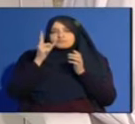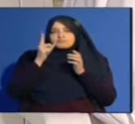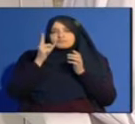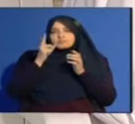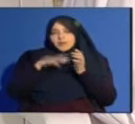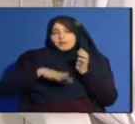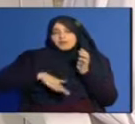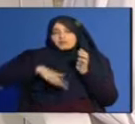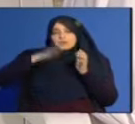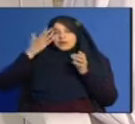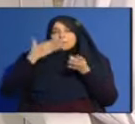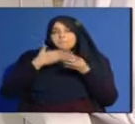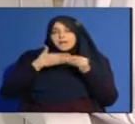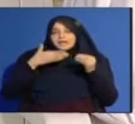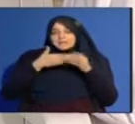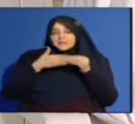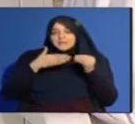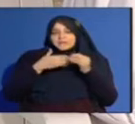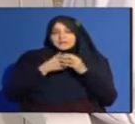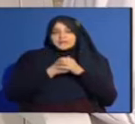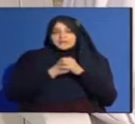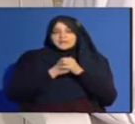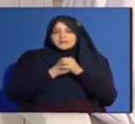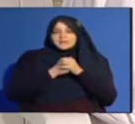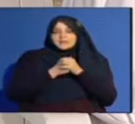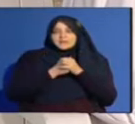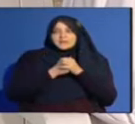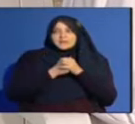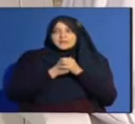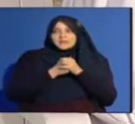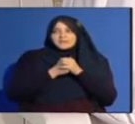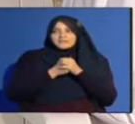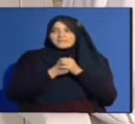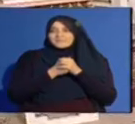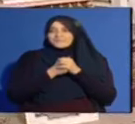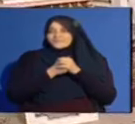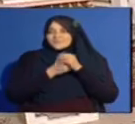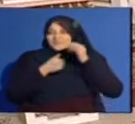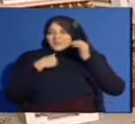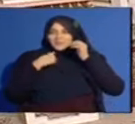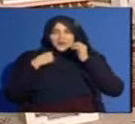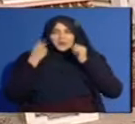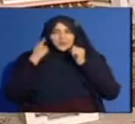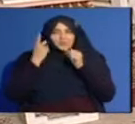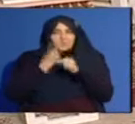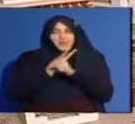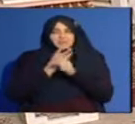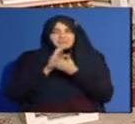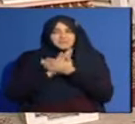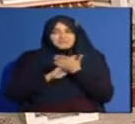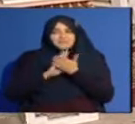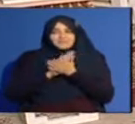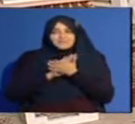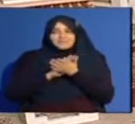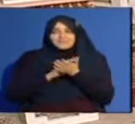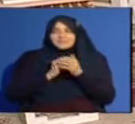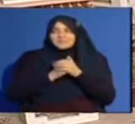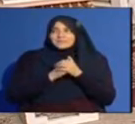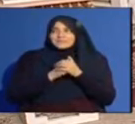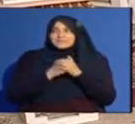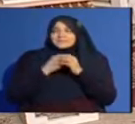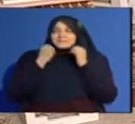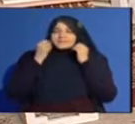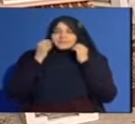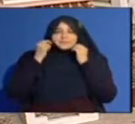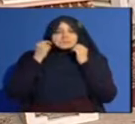ودارت لها الكواخت 7 سنين ما جاتنيش. كي جاتني الطفلة ما حبتش تقعد، قالت لي نولي لفرنسا بعملنا. كي جاتك طفلة شحال